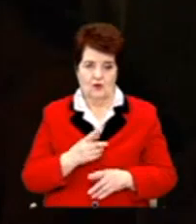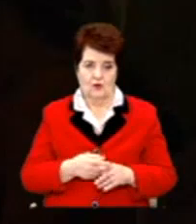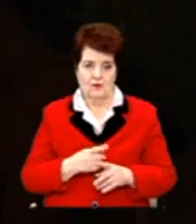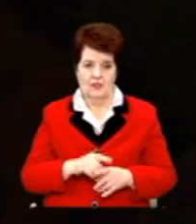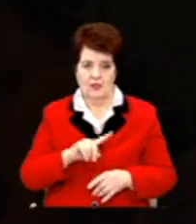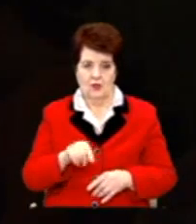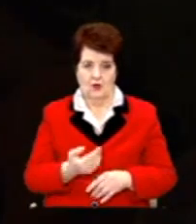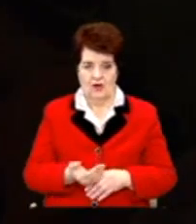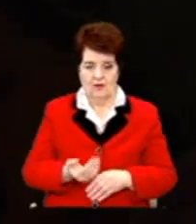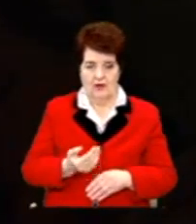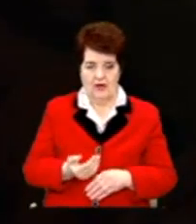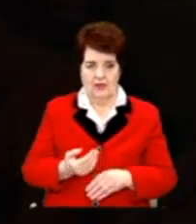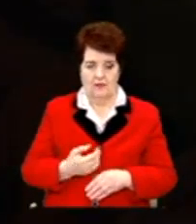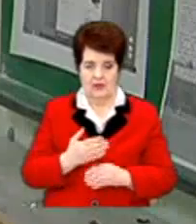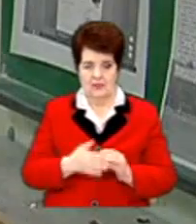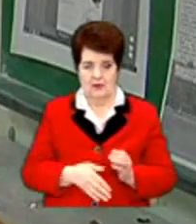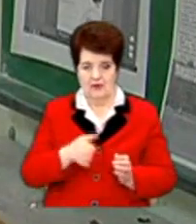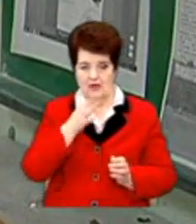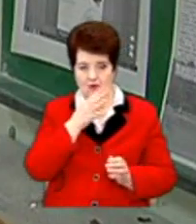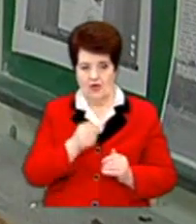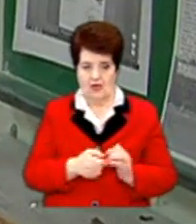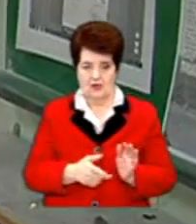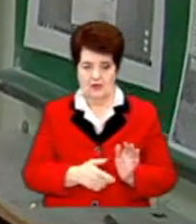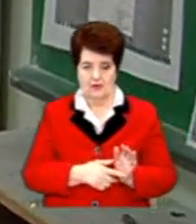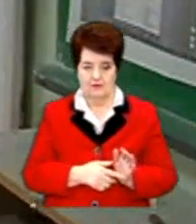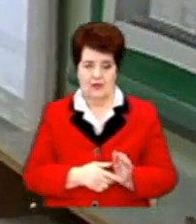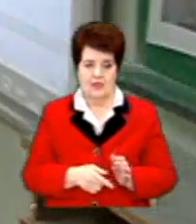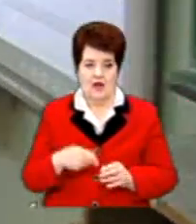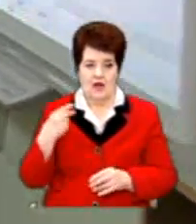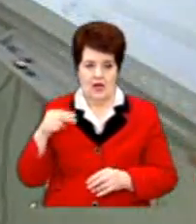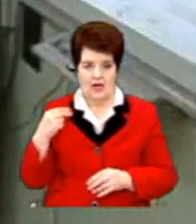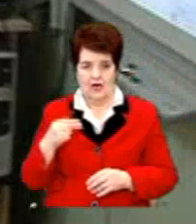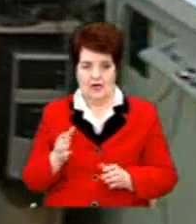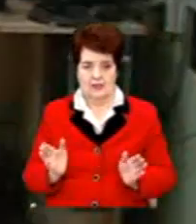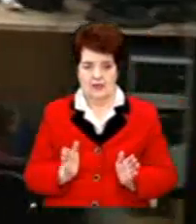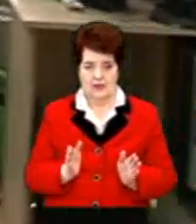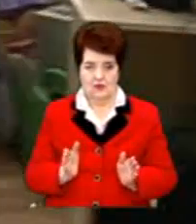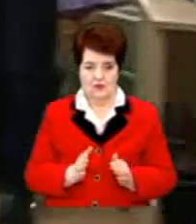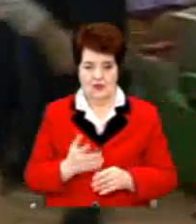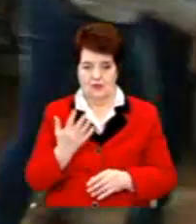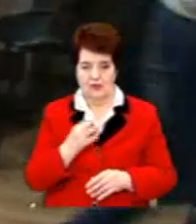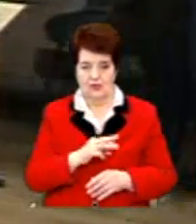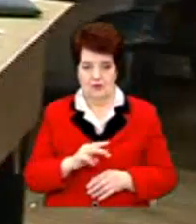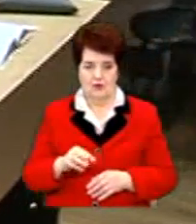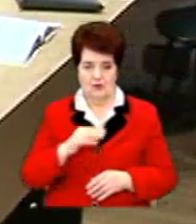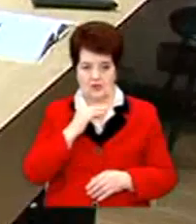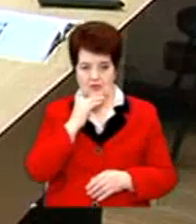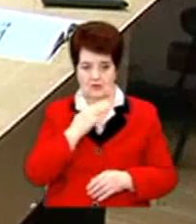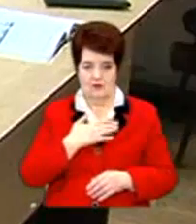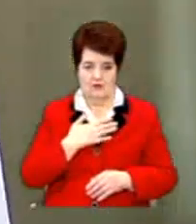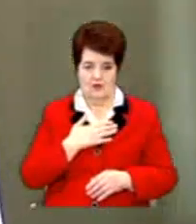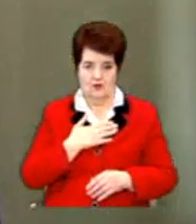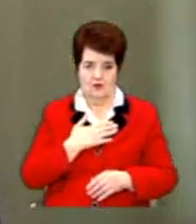jumătate de oră mai devreme și se termină la ora 17, iar recreațiile au fost scurtate. 5 minute este destul pentru noi ca